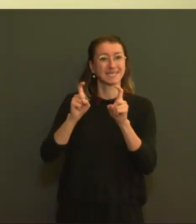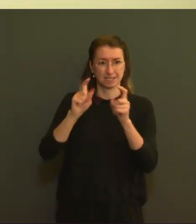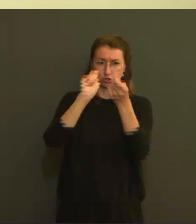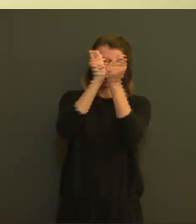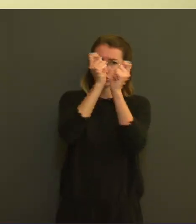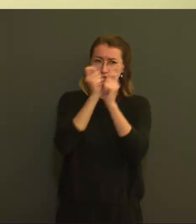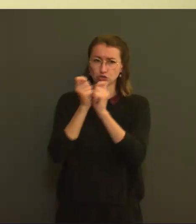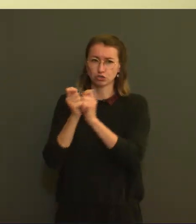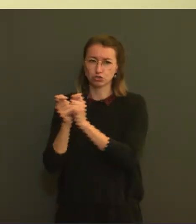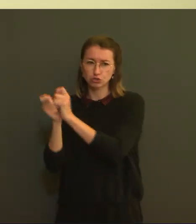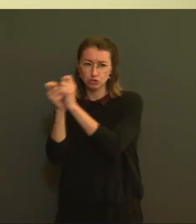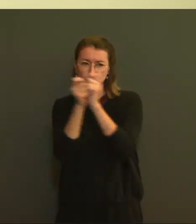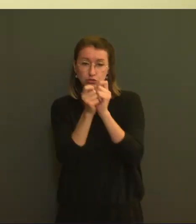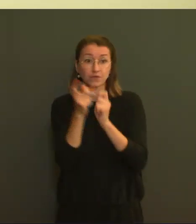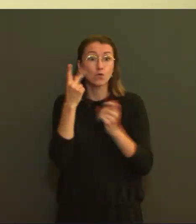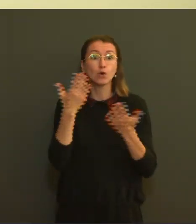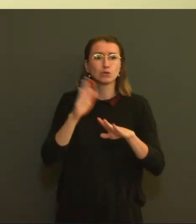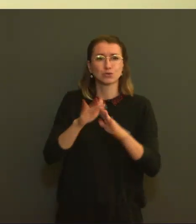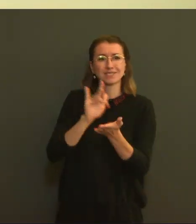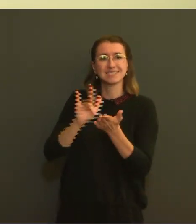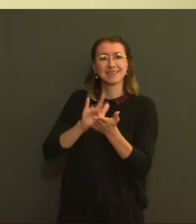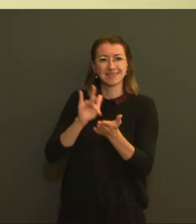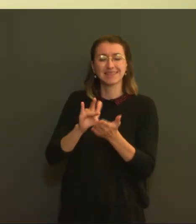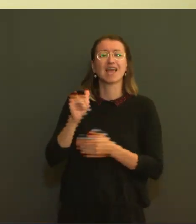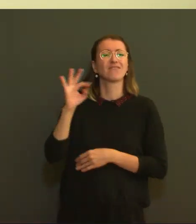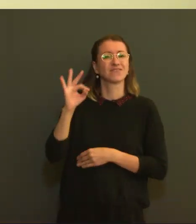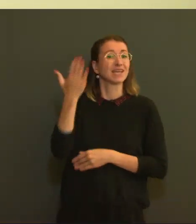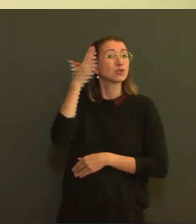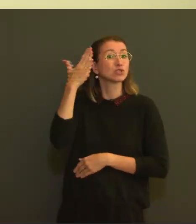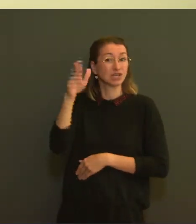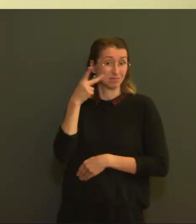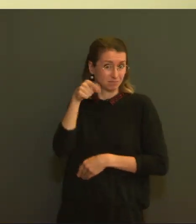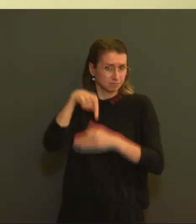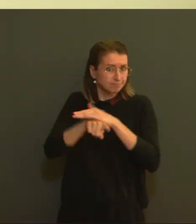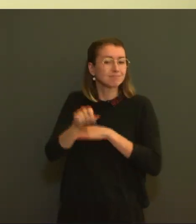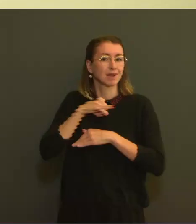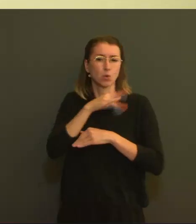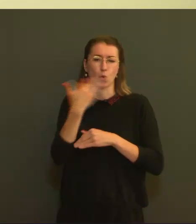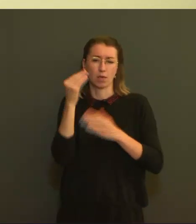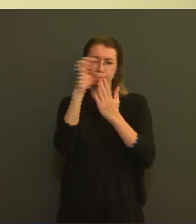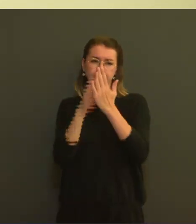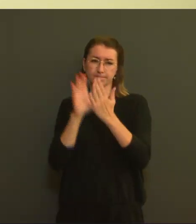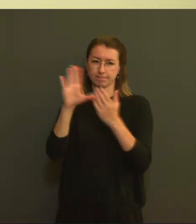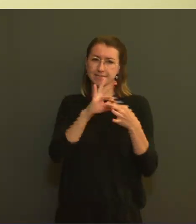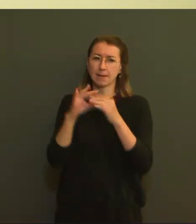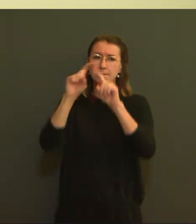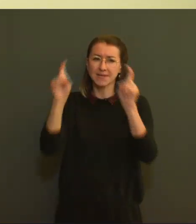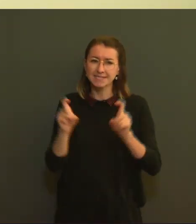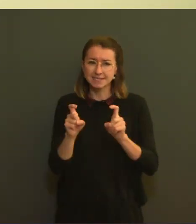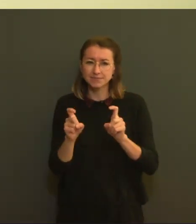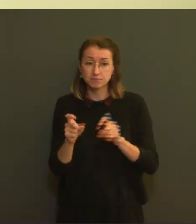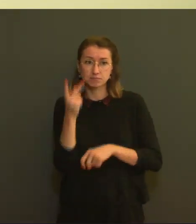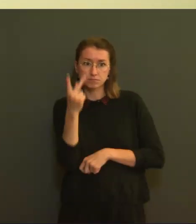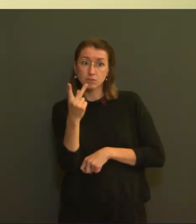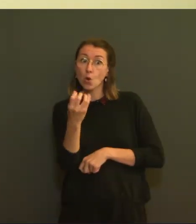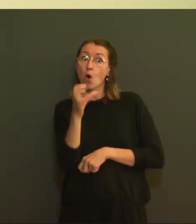étrangères. Comme vous le savez, nous vous déconseillons de vous rendre dans une zone orange. Il est en principe